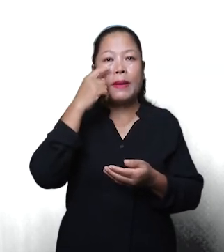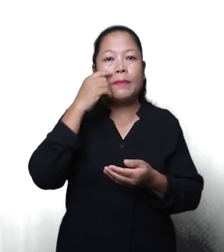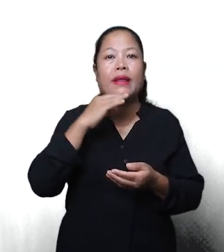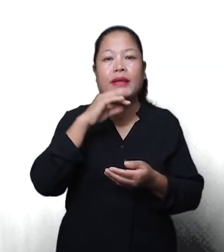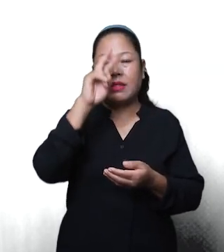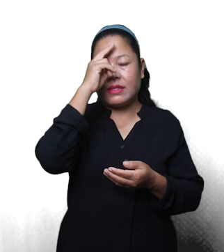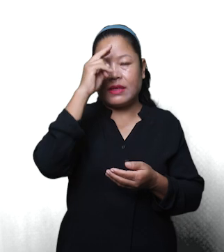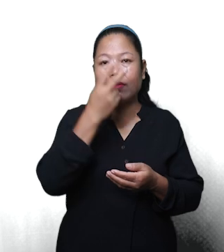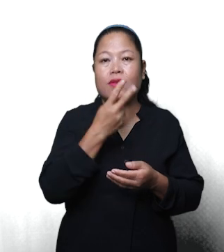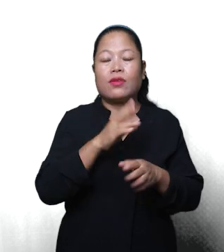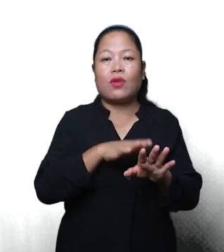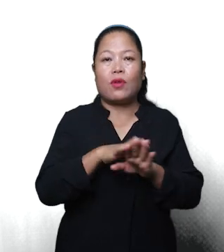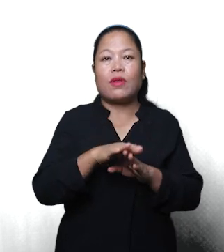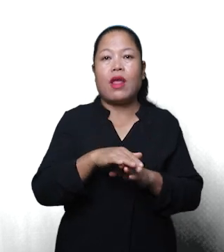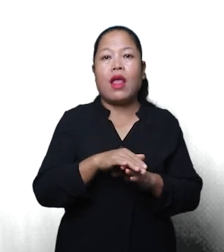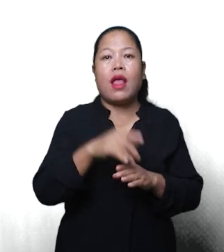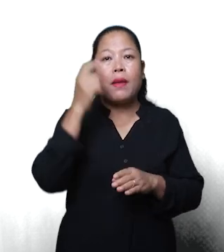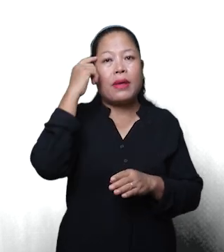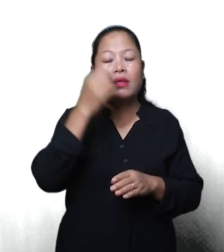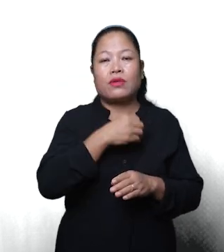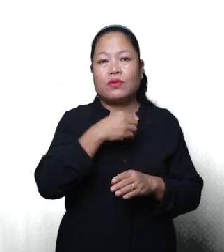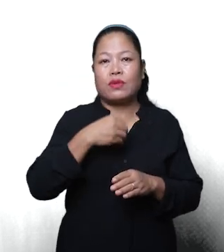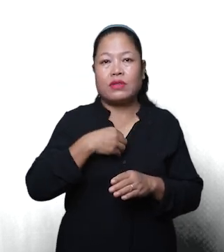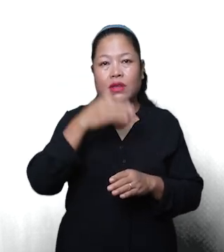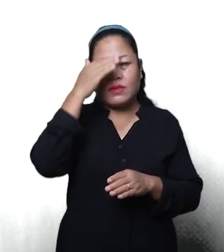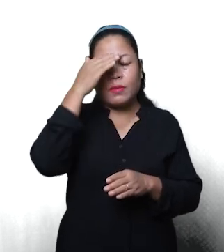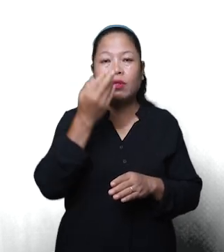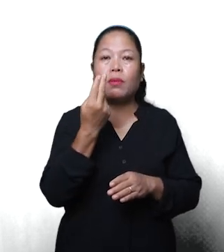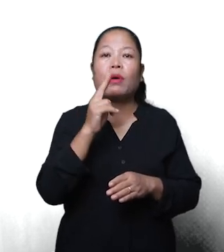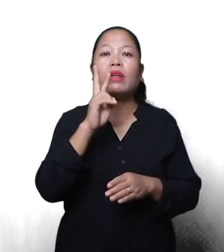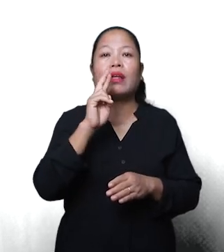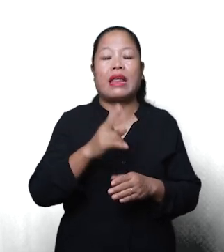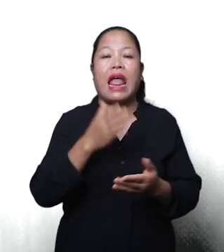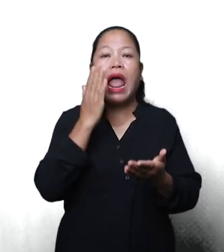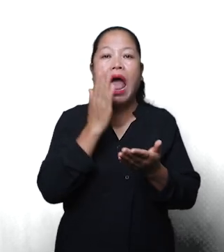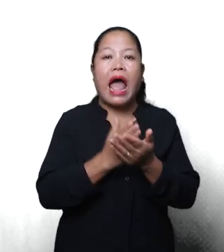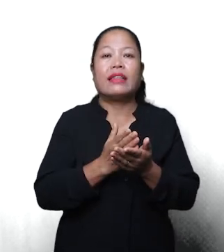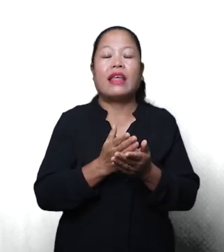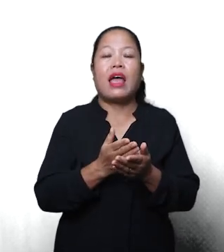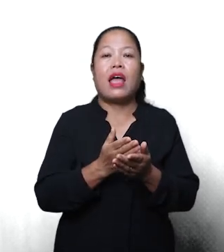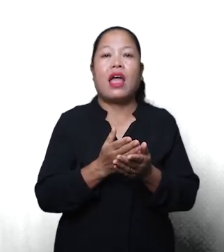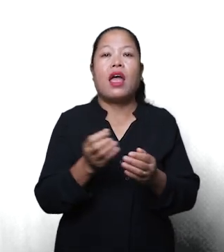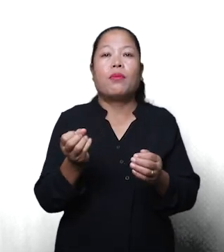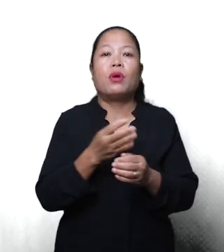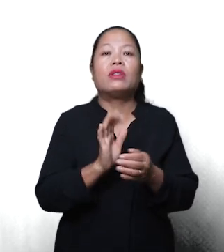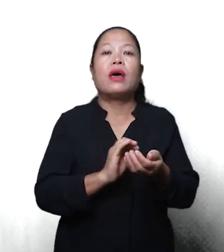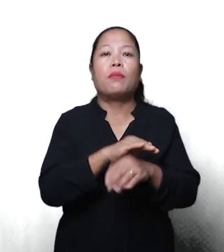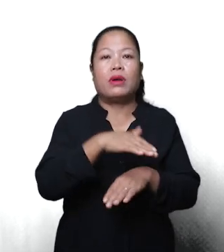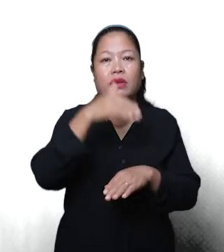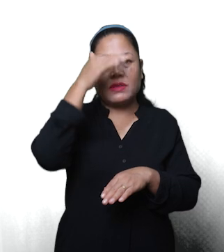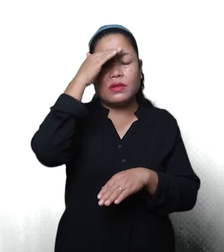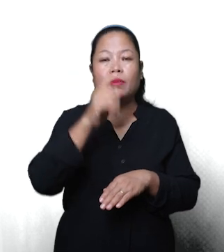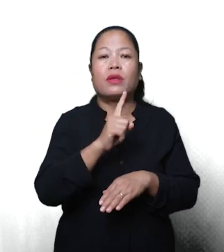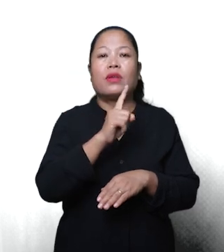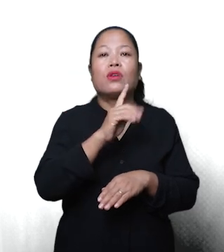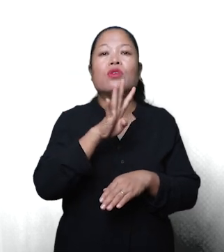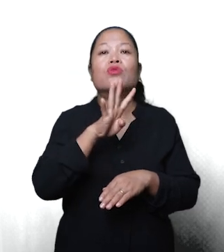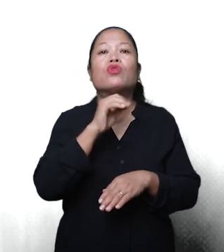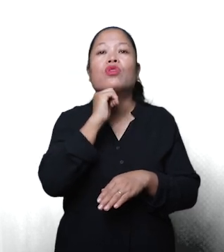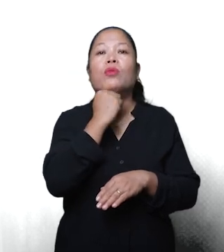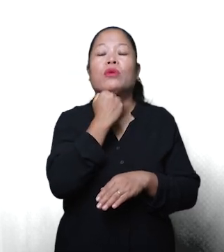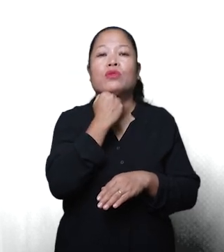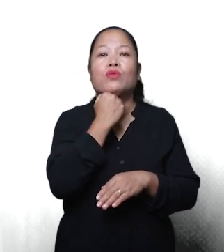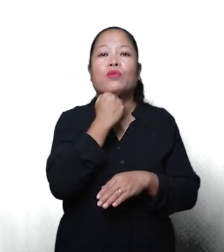किशोर किशोरीहरूले मानसिक स्वास्थ्य समस्या भोगिरहेका हुन्छन्, जसमा आधाभन्दा बढी समस्याहरू